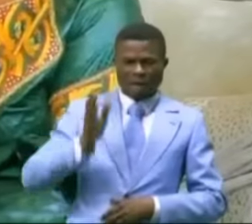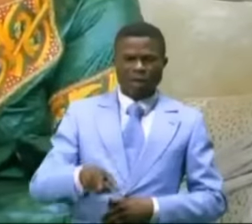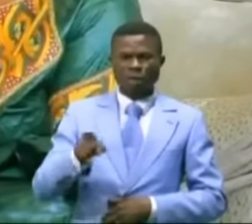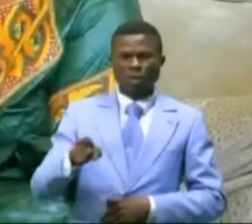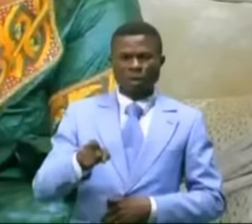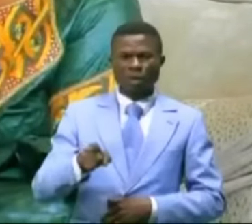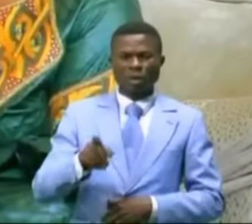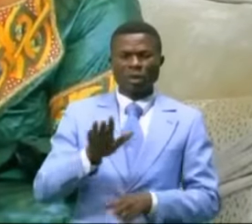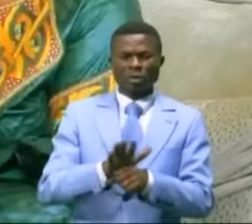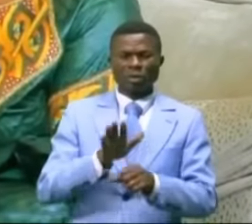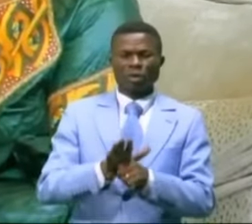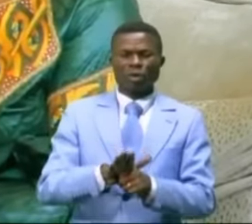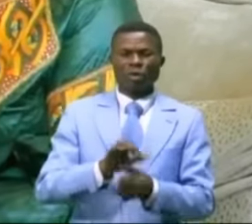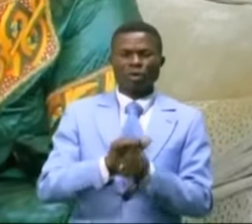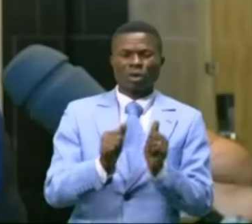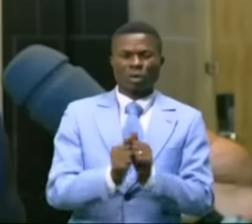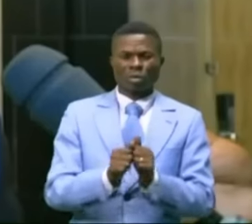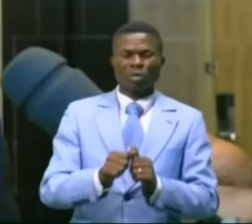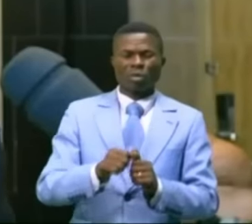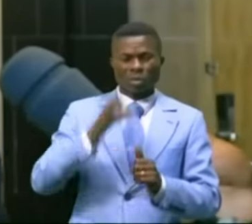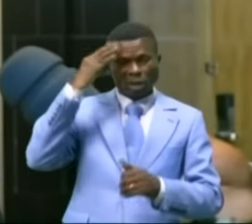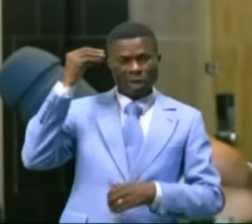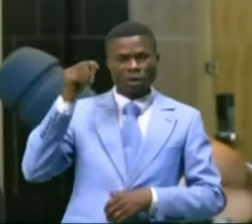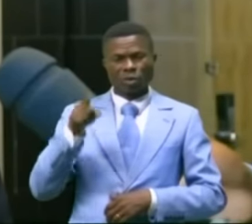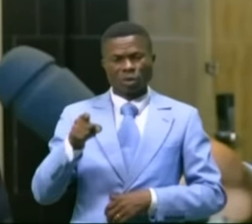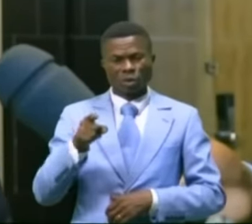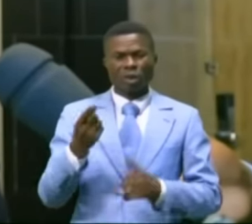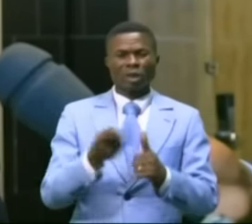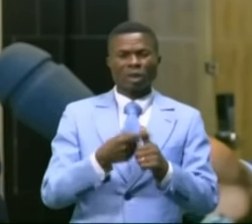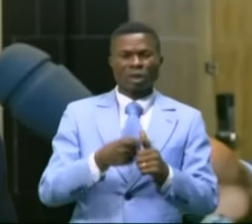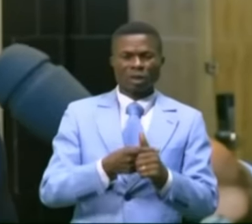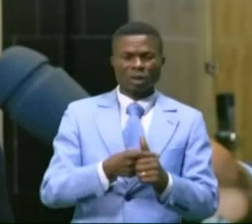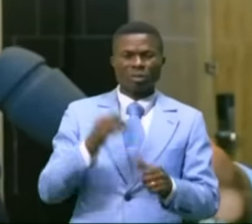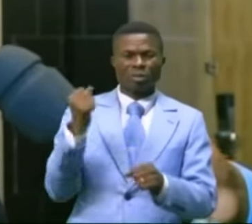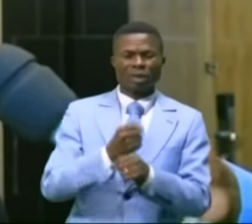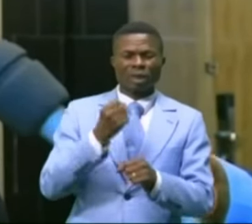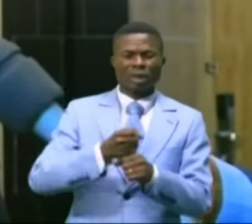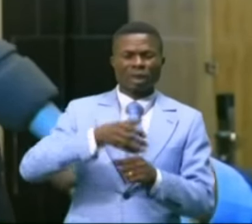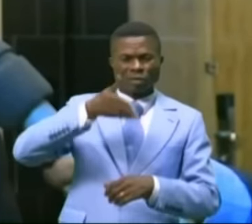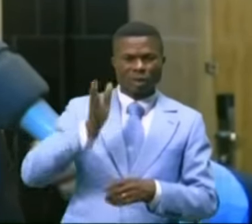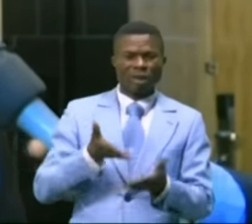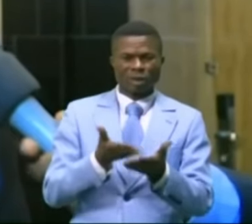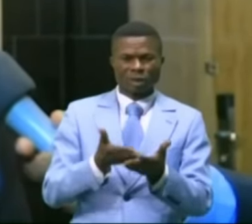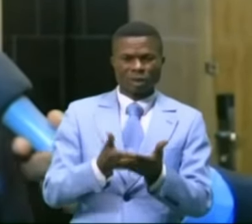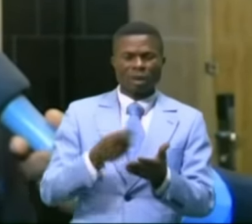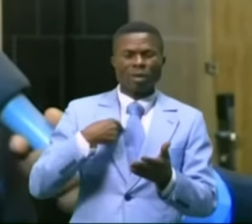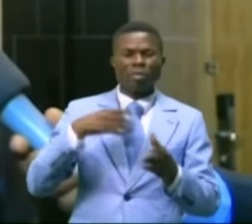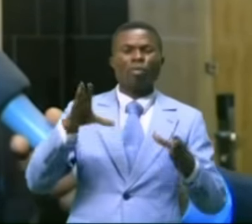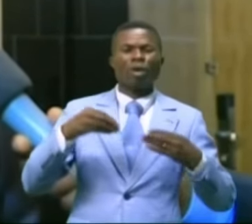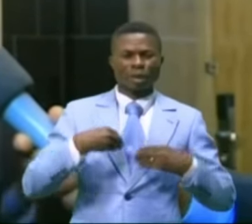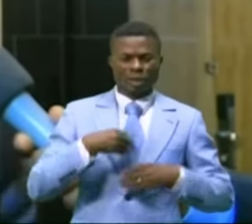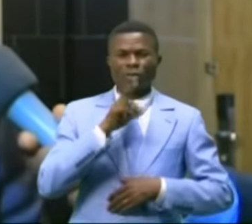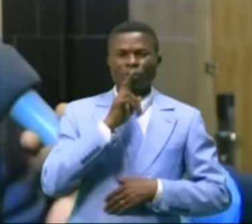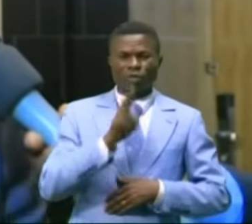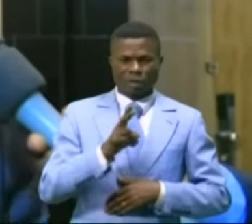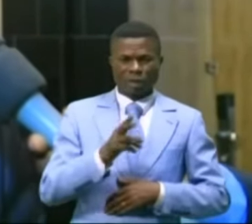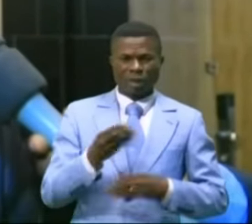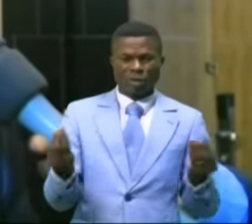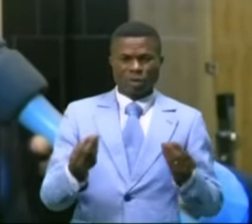par son parcours et surtout beaucoup de professionnalisme. Je reste convaincu que du